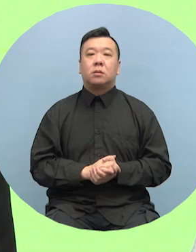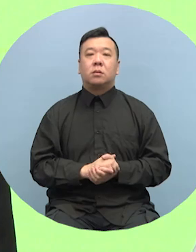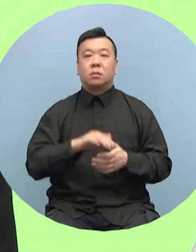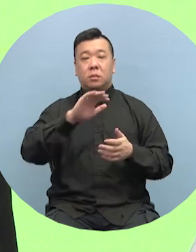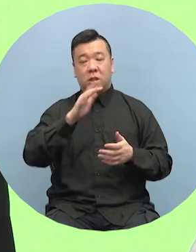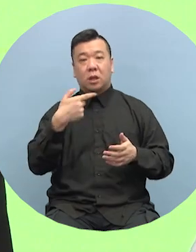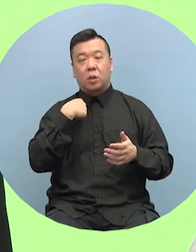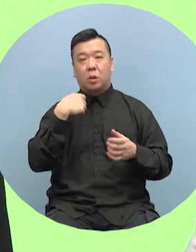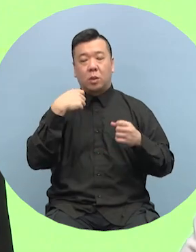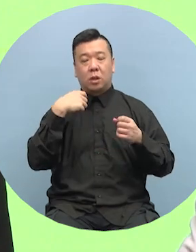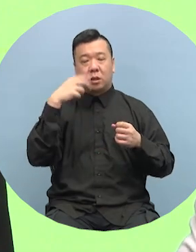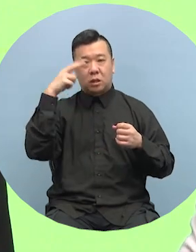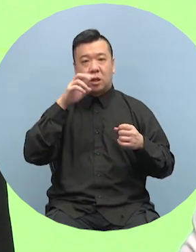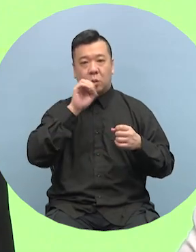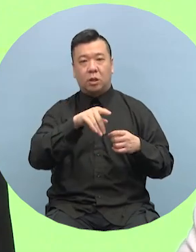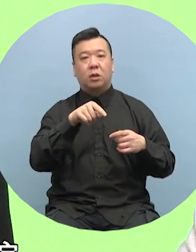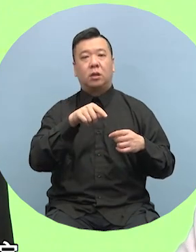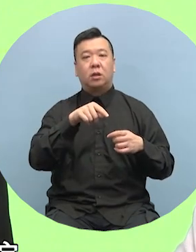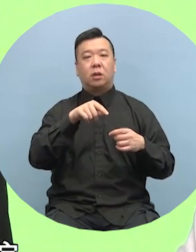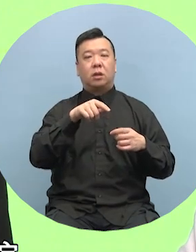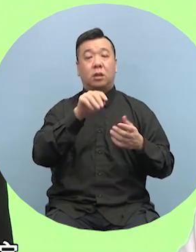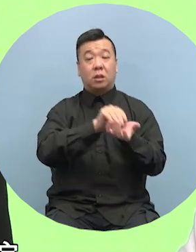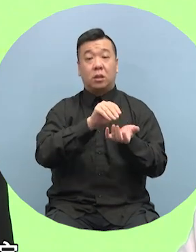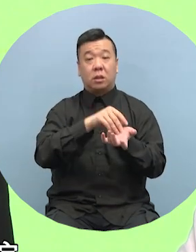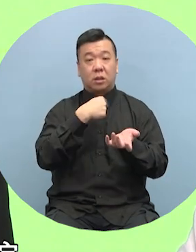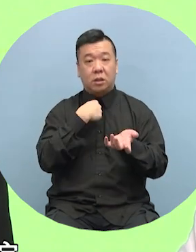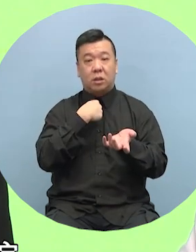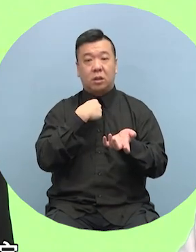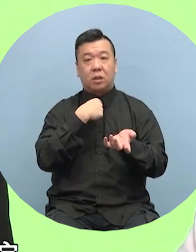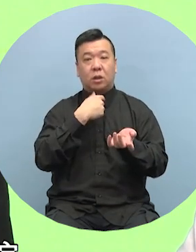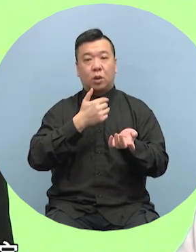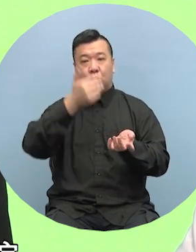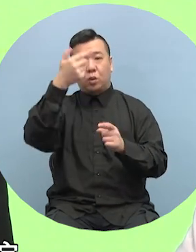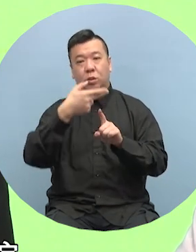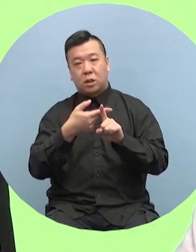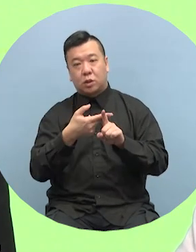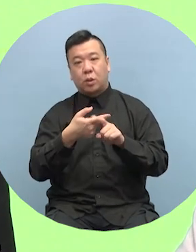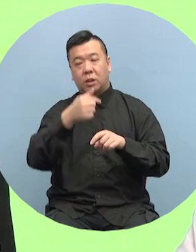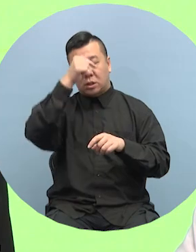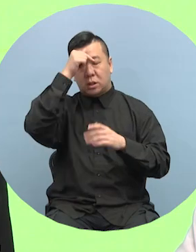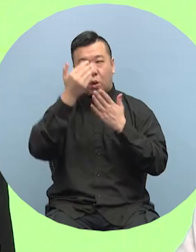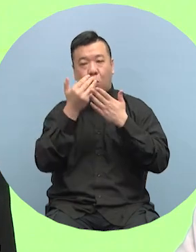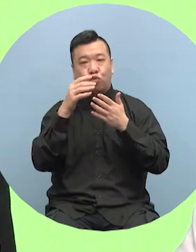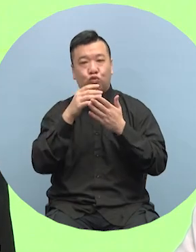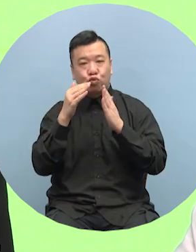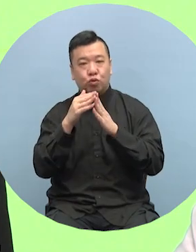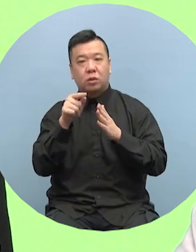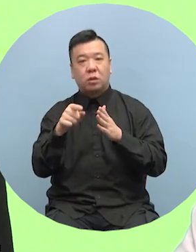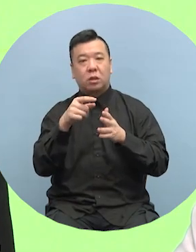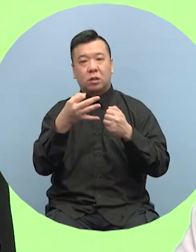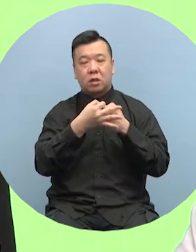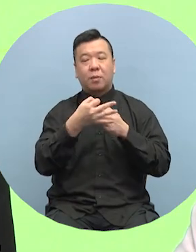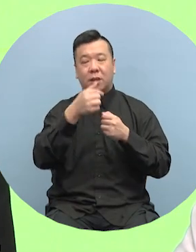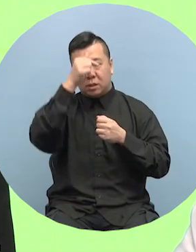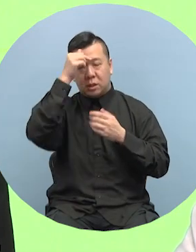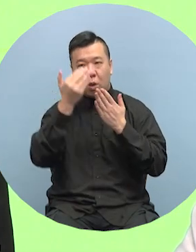但係我哋要強調咧，我哋必須要係一間高質素嘅醫學院。我哋好希望我哋第三間醫學院咧，